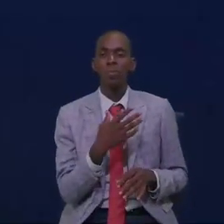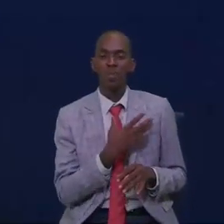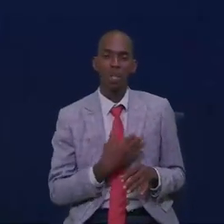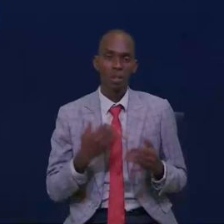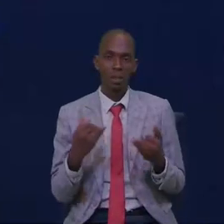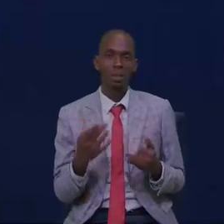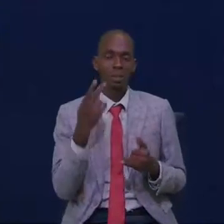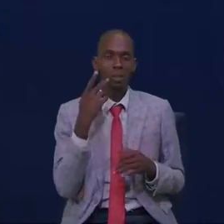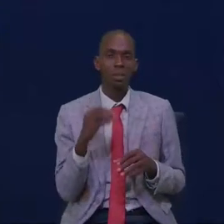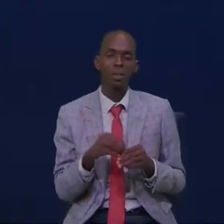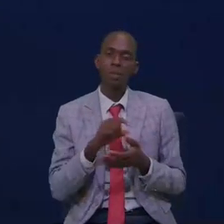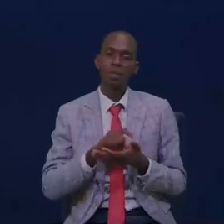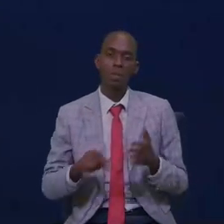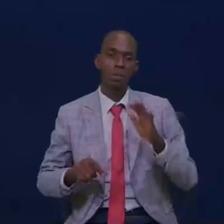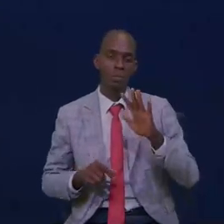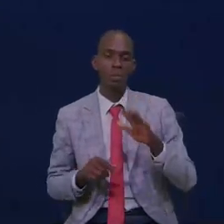verset